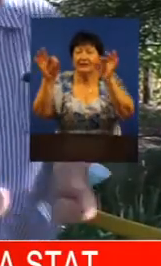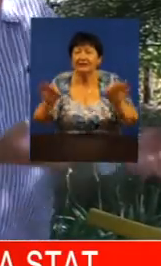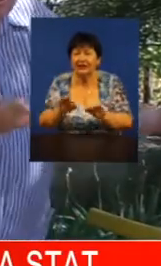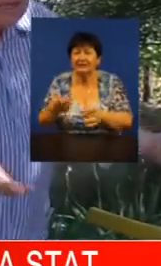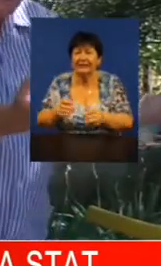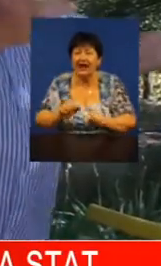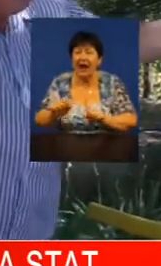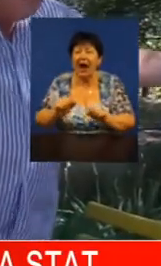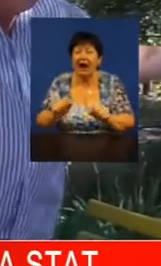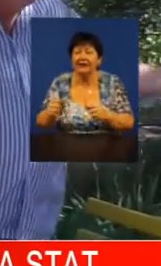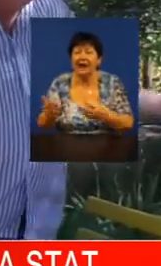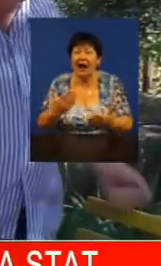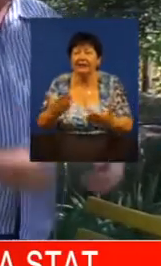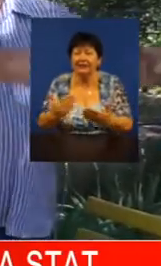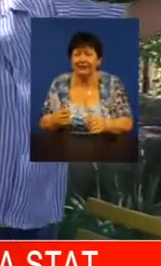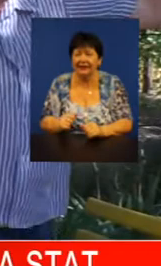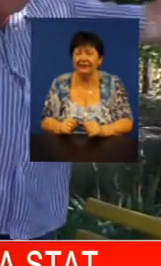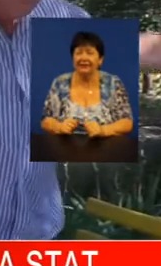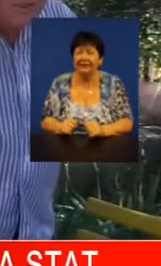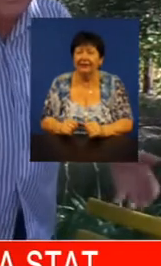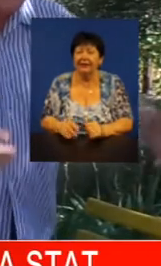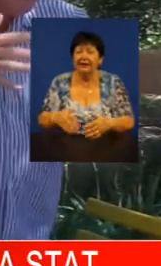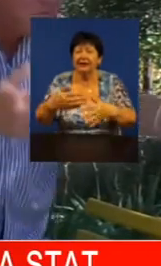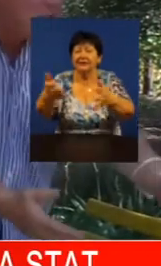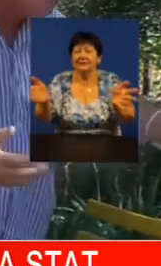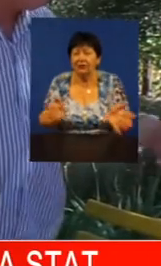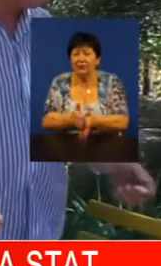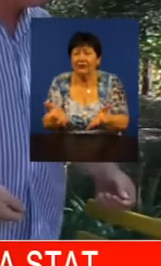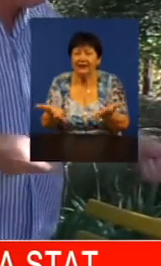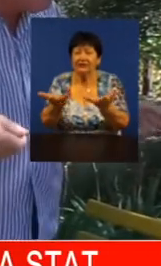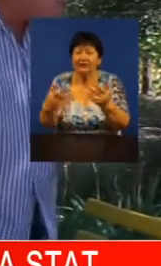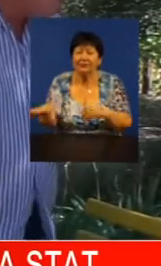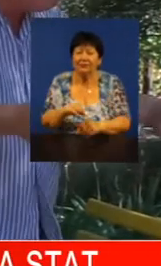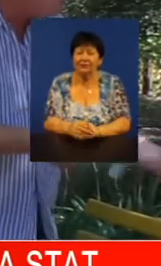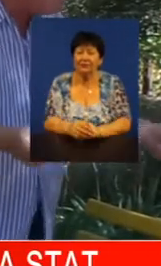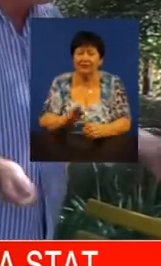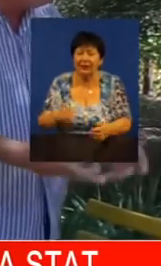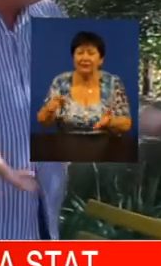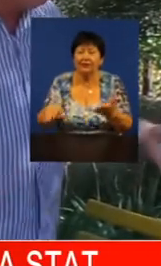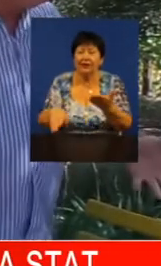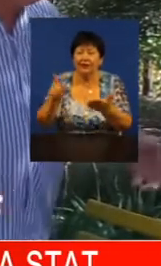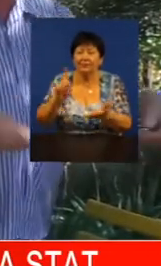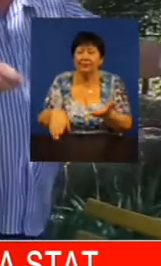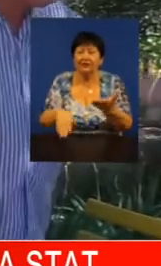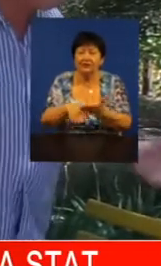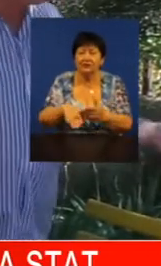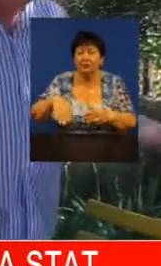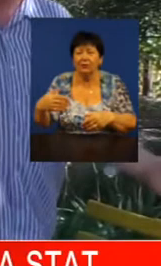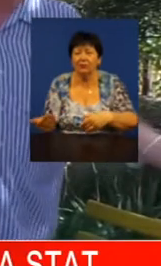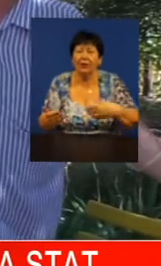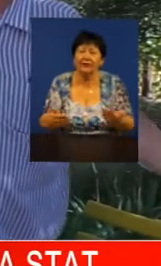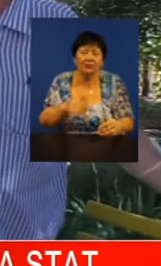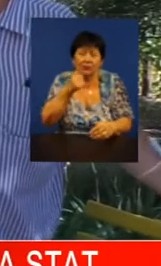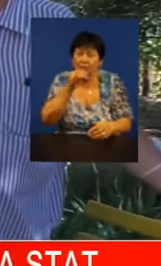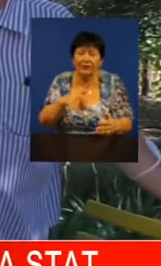Vă zic, este tăți pe teritoriul Republicii Moldova, înșa unul, ăsta șerbin tăți. Și trebuie să ne ajutăm unul pe altul, că altfel noi nu putem să ieșim